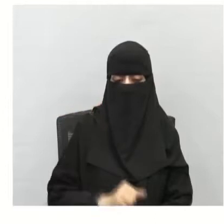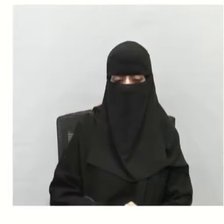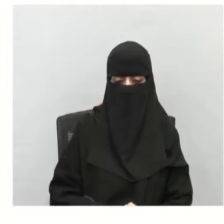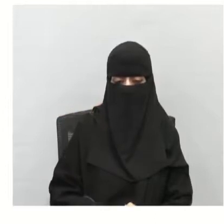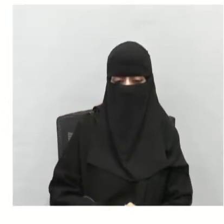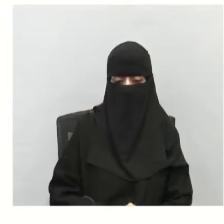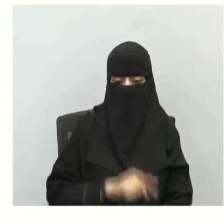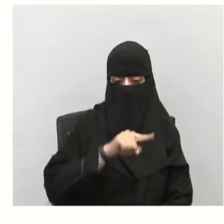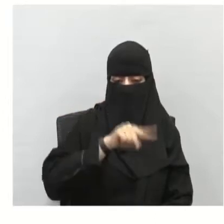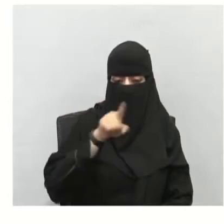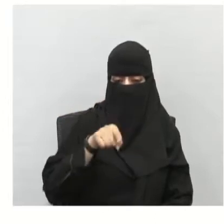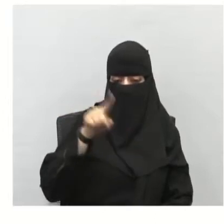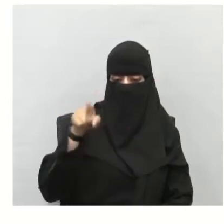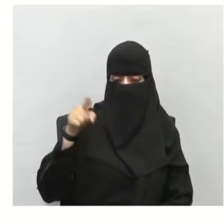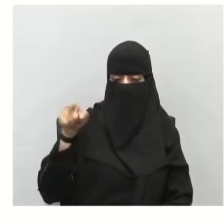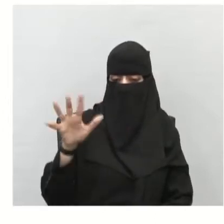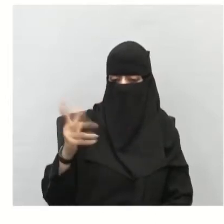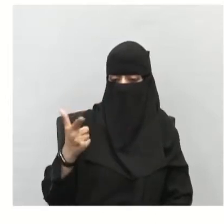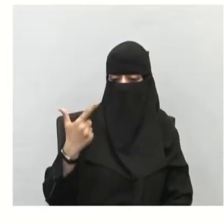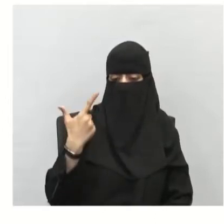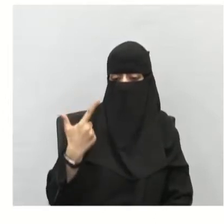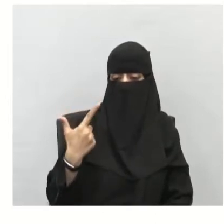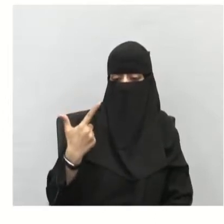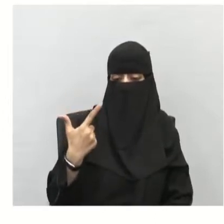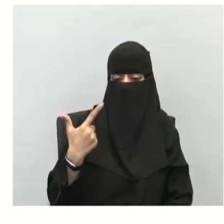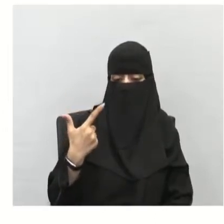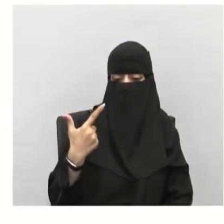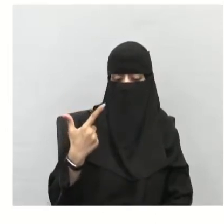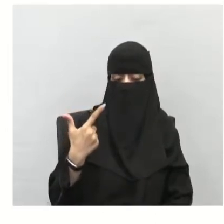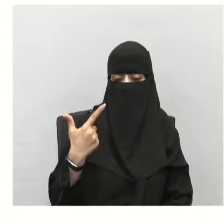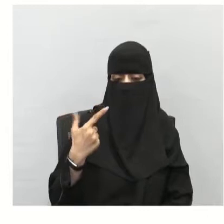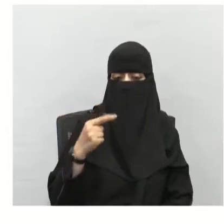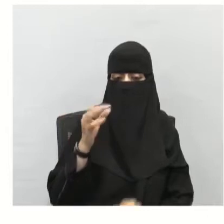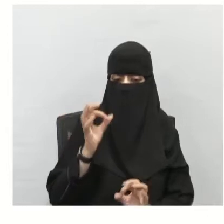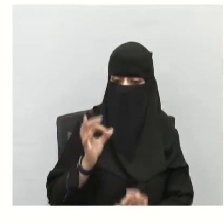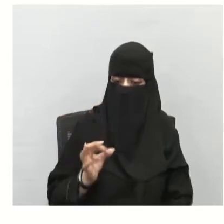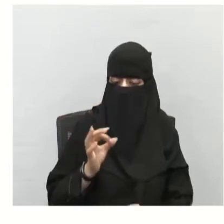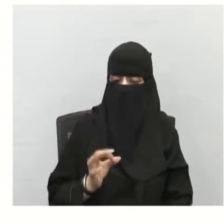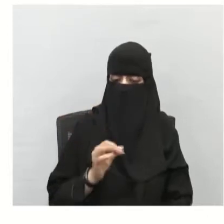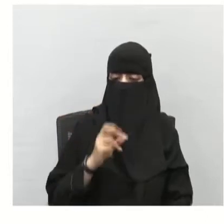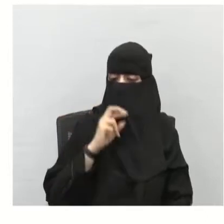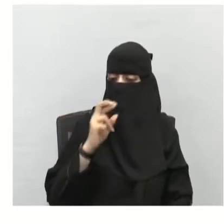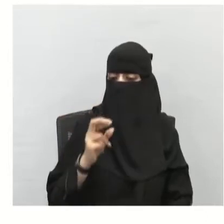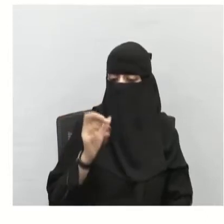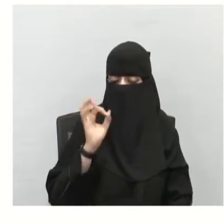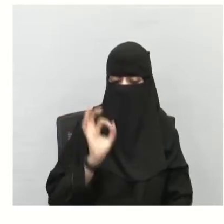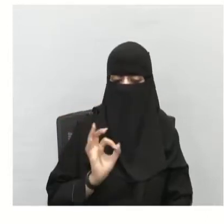1، 2، 3، 4، 5، 6، 7. لاحظوا معي هنا جيدا، توقفنا عند 70، إذن فعلا إجابتي